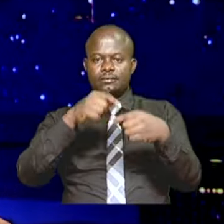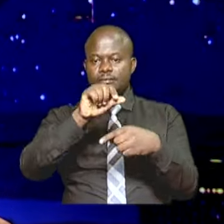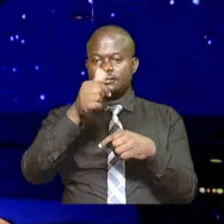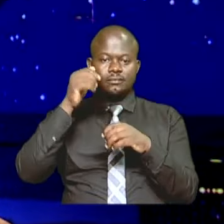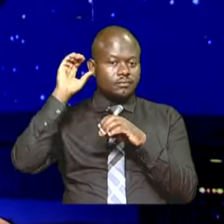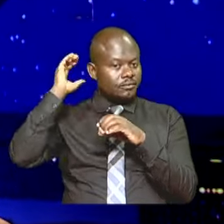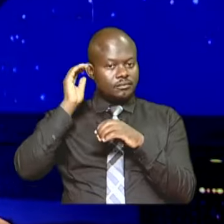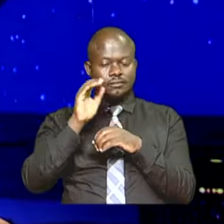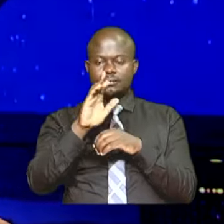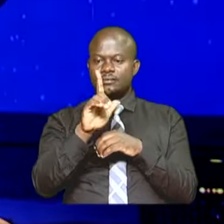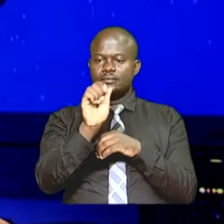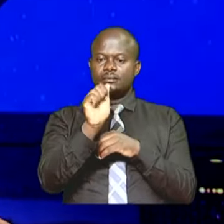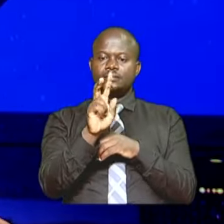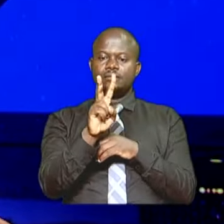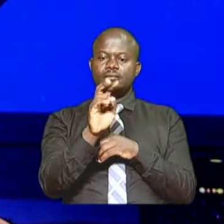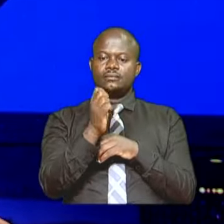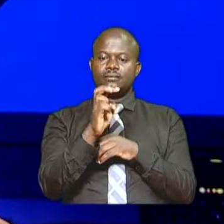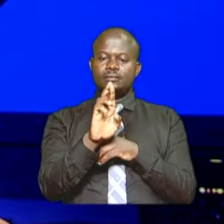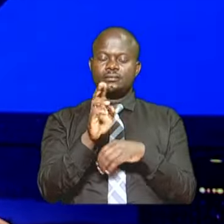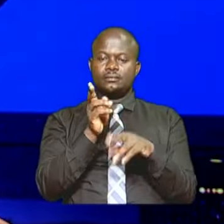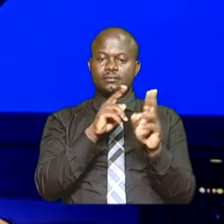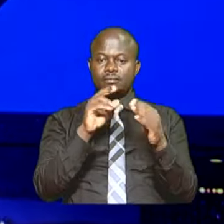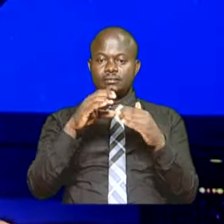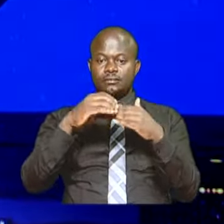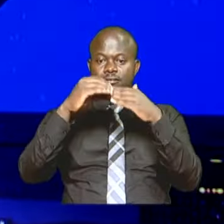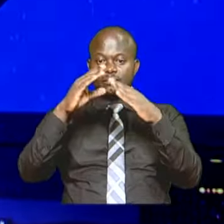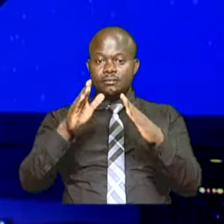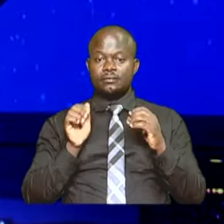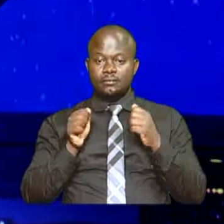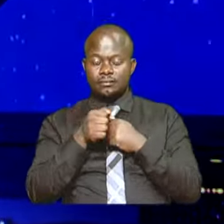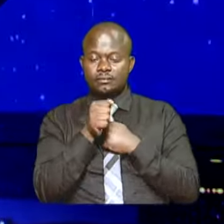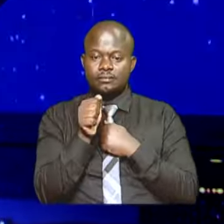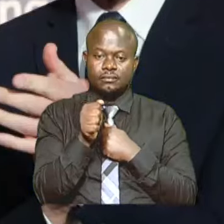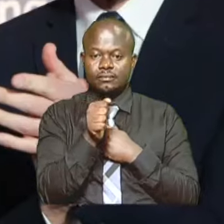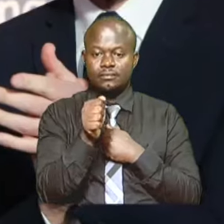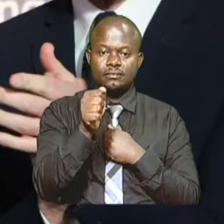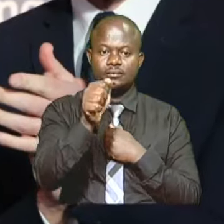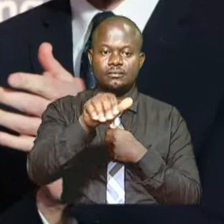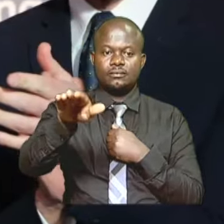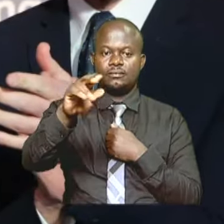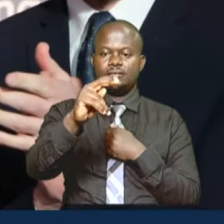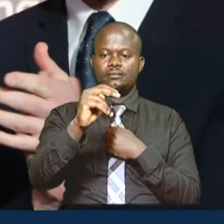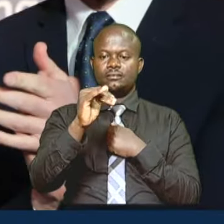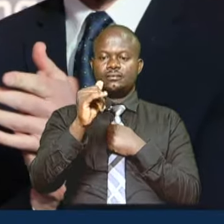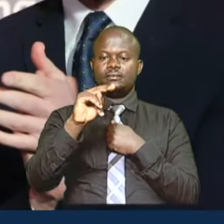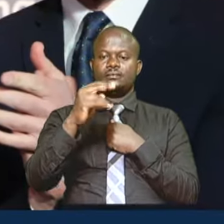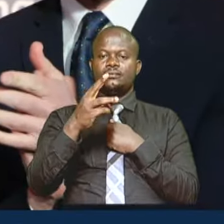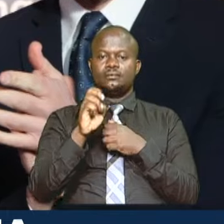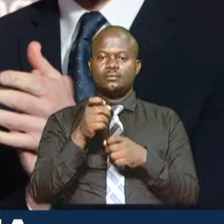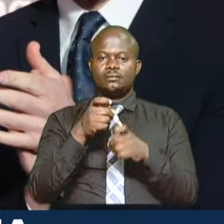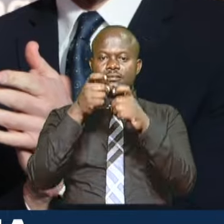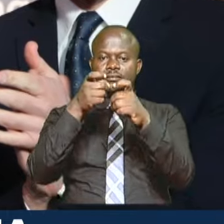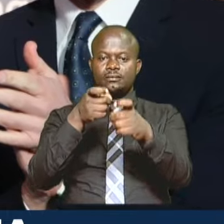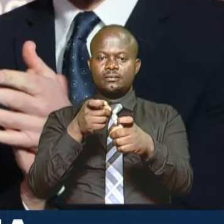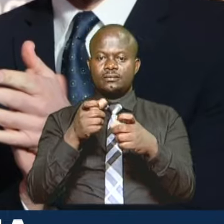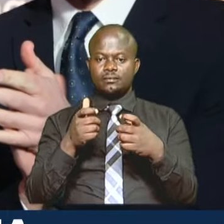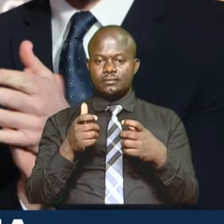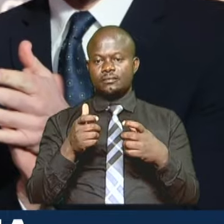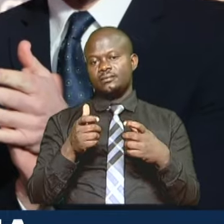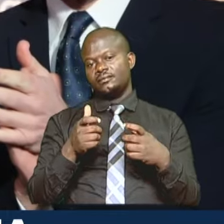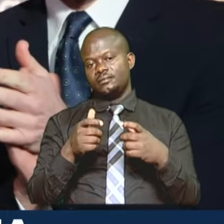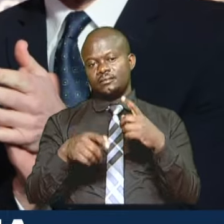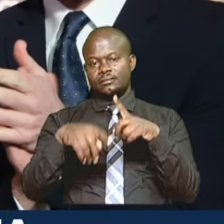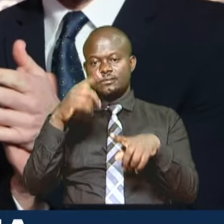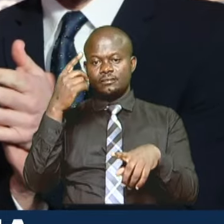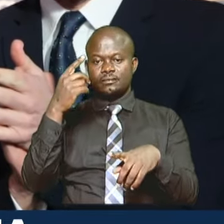Witwa Claver Ntoyinkima usanzwe yobora ba mukerugendo muri parike ya Nyungwe kuri wa kane yashyikirijwe igihembo ni igihembo yatsindiye